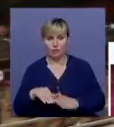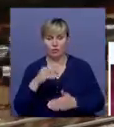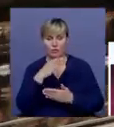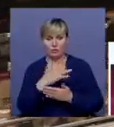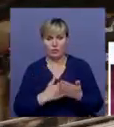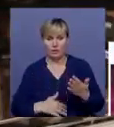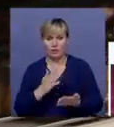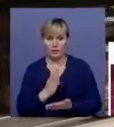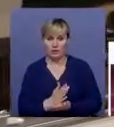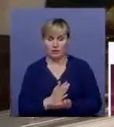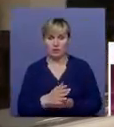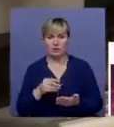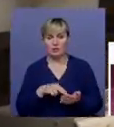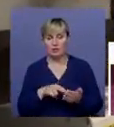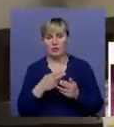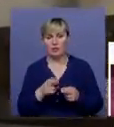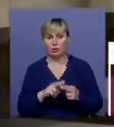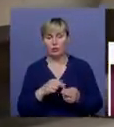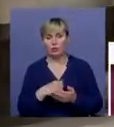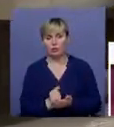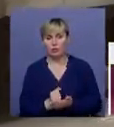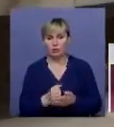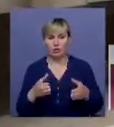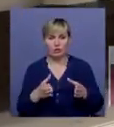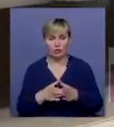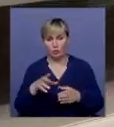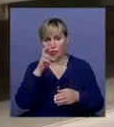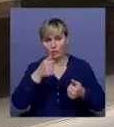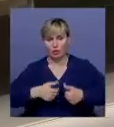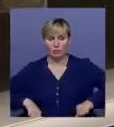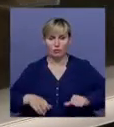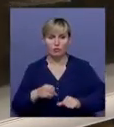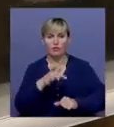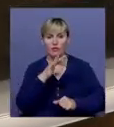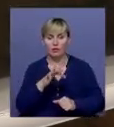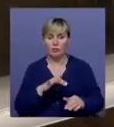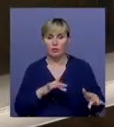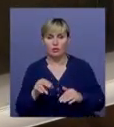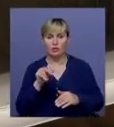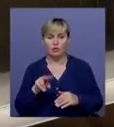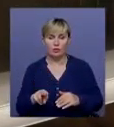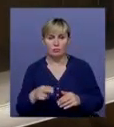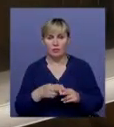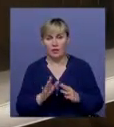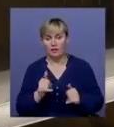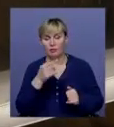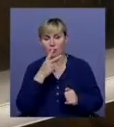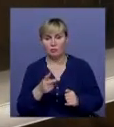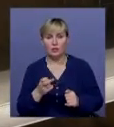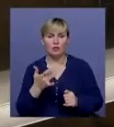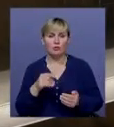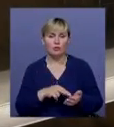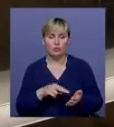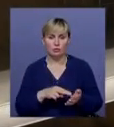социально значимых товаров, цены на которые утвердил оперативный штаб Госкомиссии еще во время действия ЧП. Давайте наглядно посмотрим, насколько